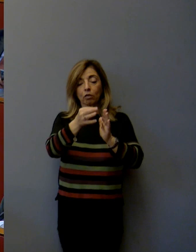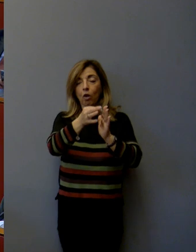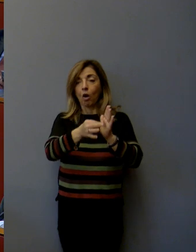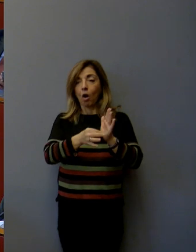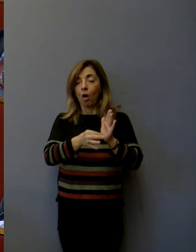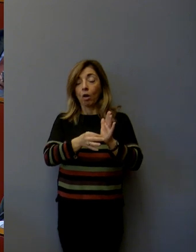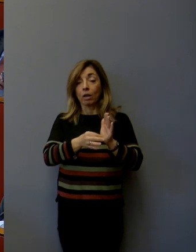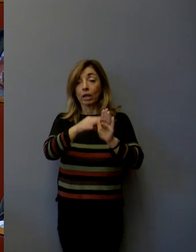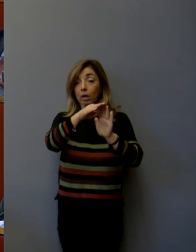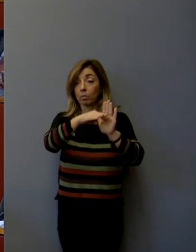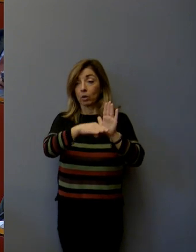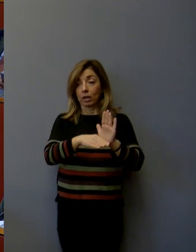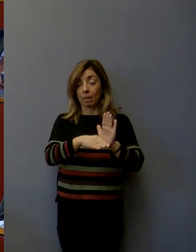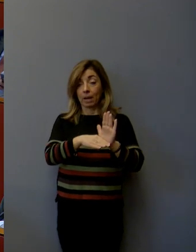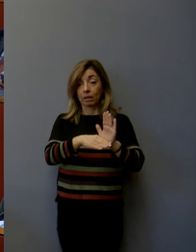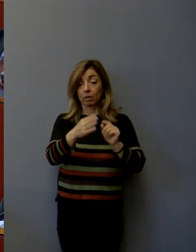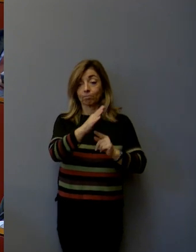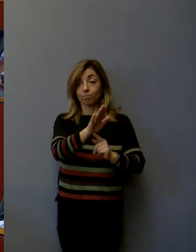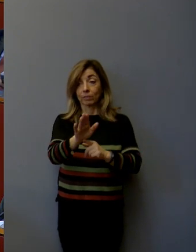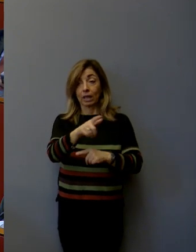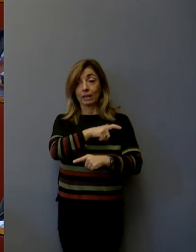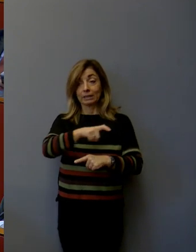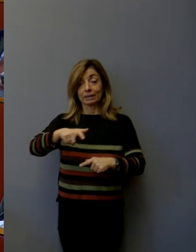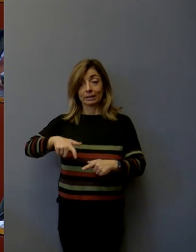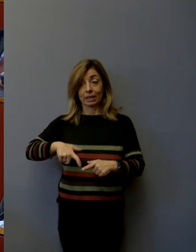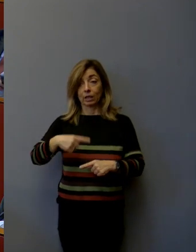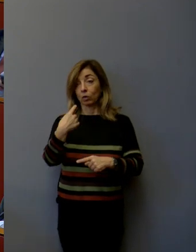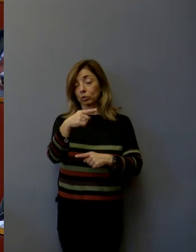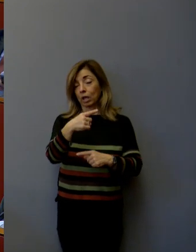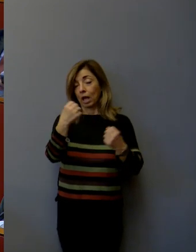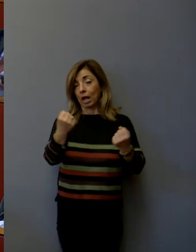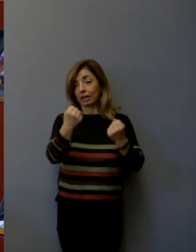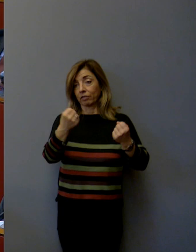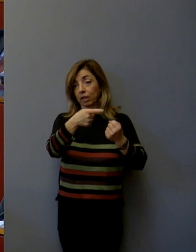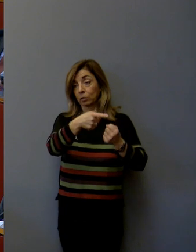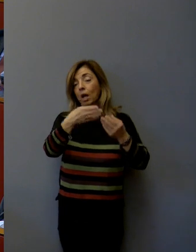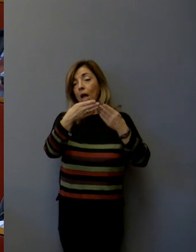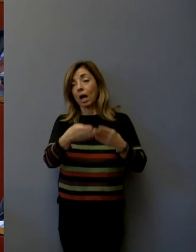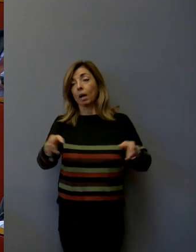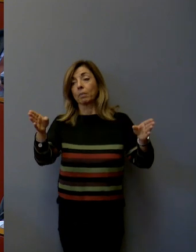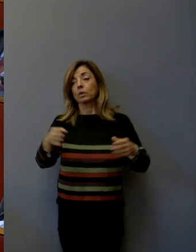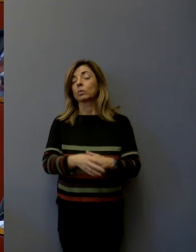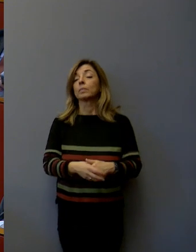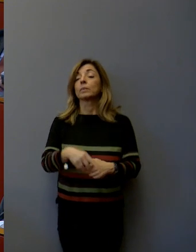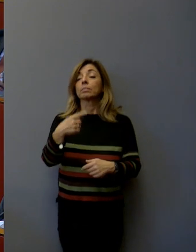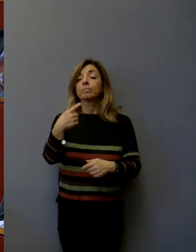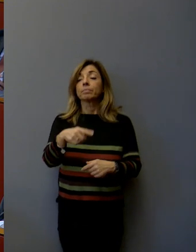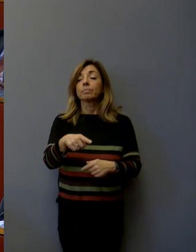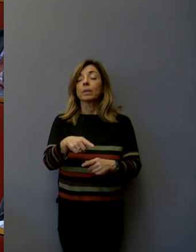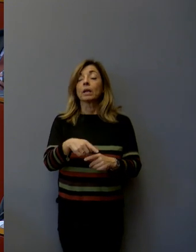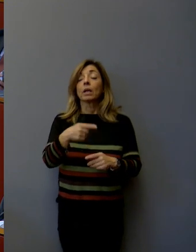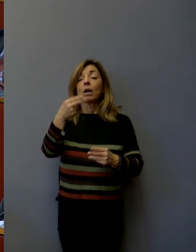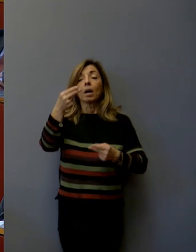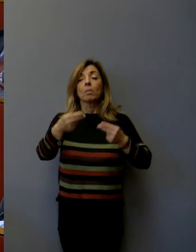in apertura della sua attività e questi questo bilancio a mio parere